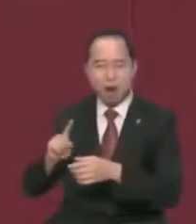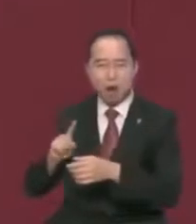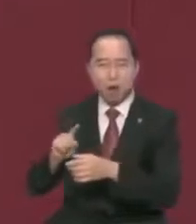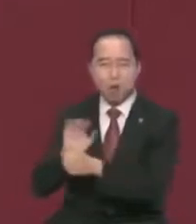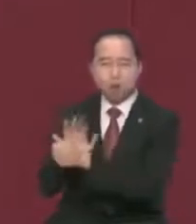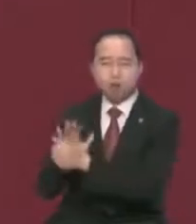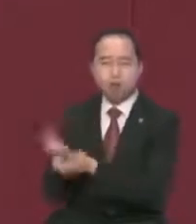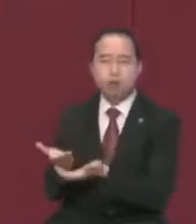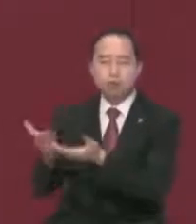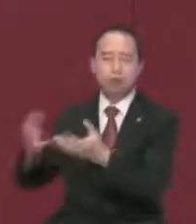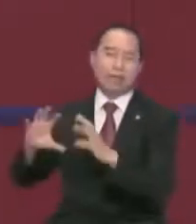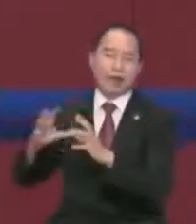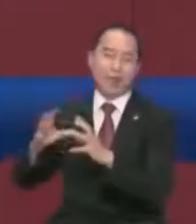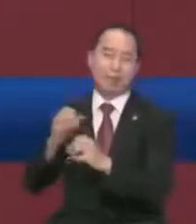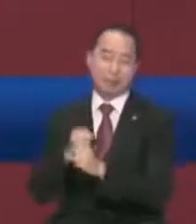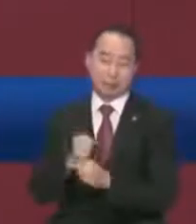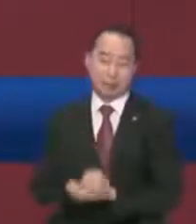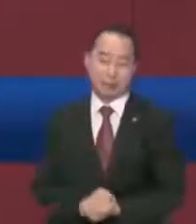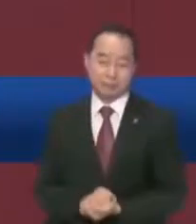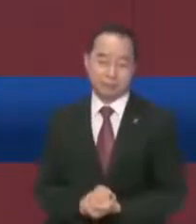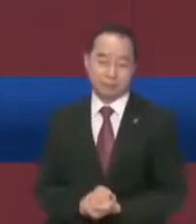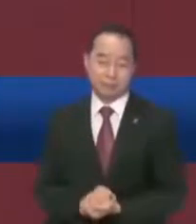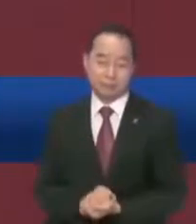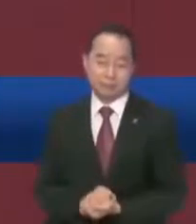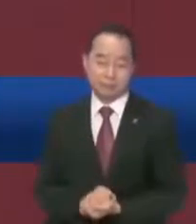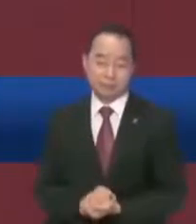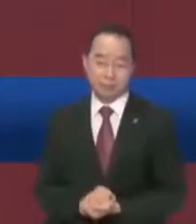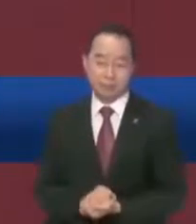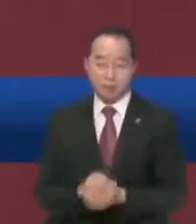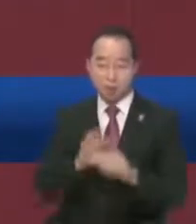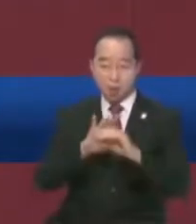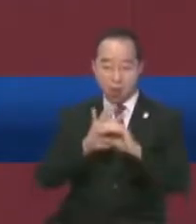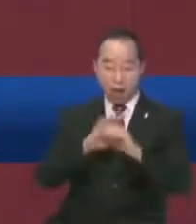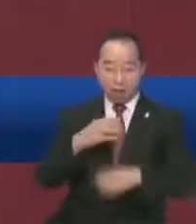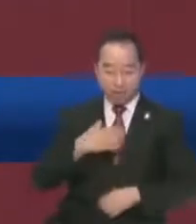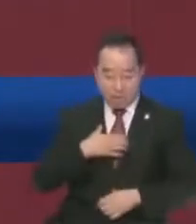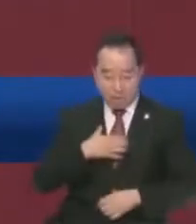코로나 위기는 한국을 공헌국가로 세계에 인식시켰습니다.